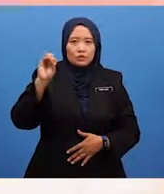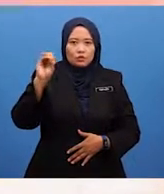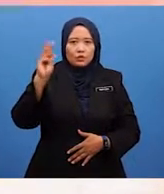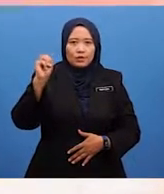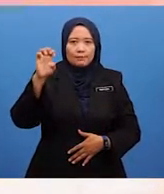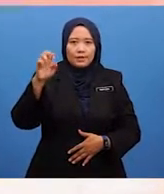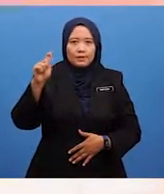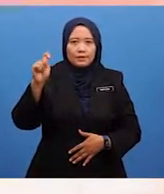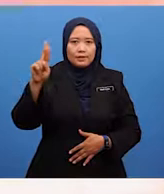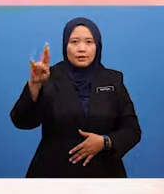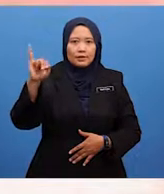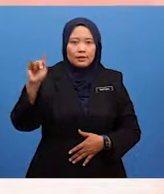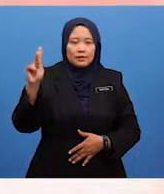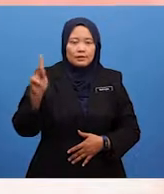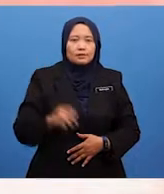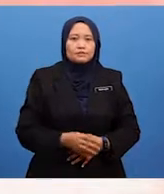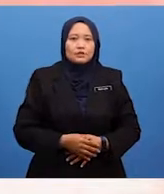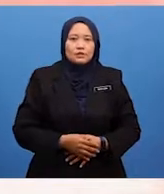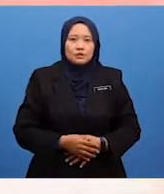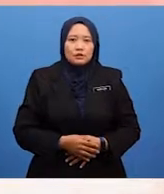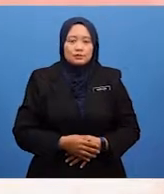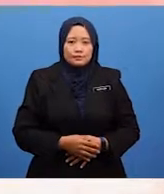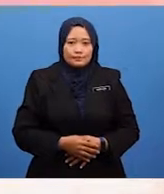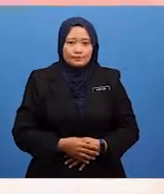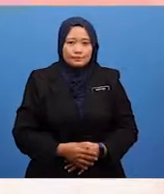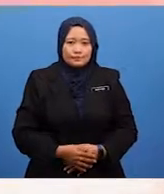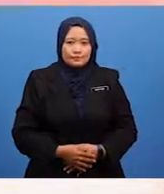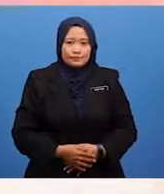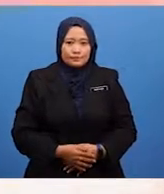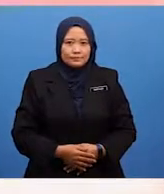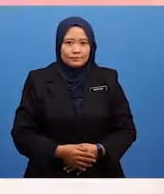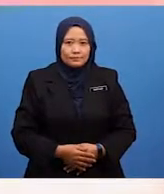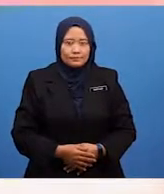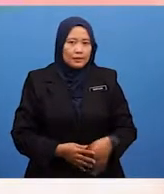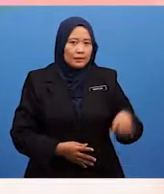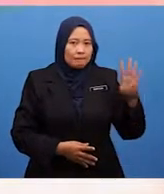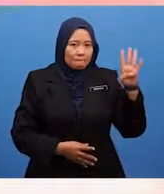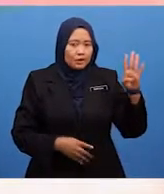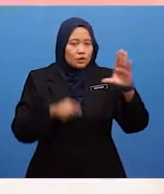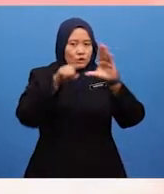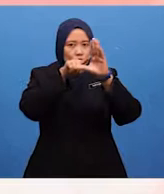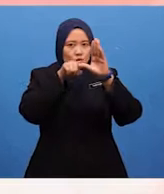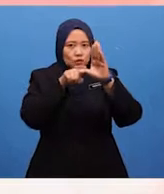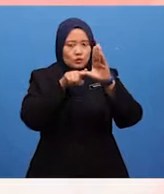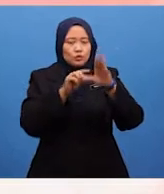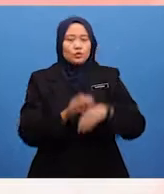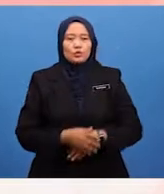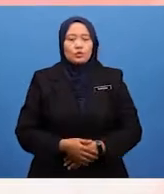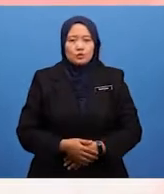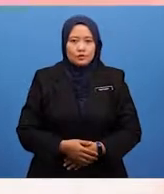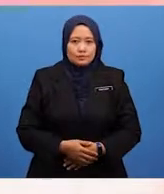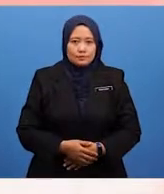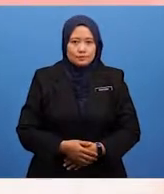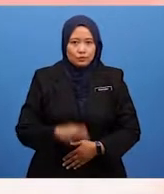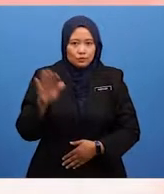las sudut pandangan ataupun elevation dan pastikan pajapaja paham dan jelas tentang kesua ukuran